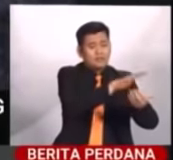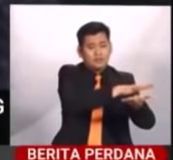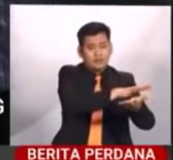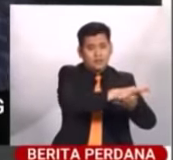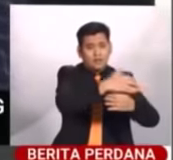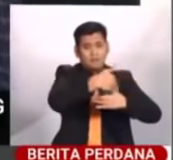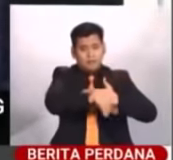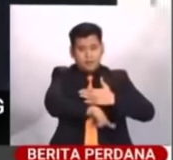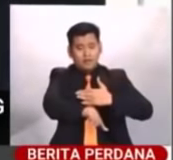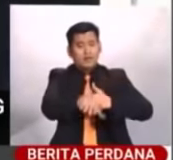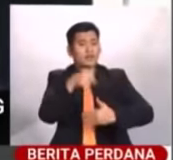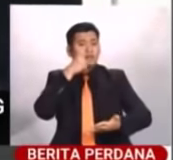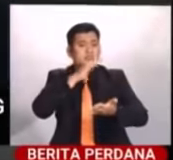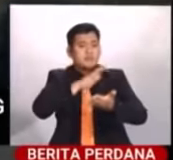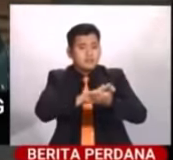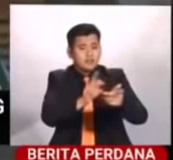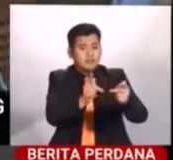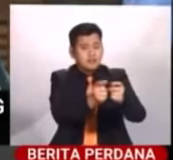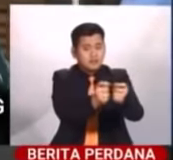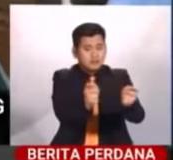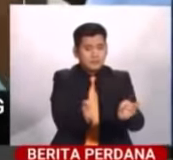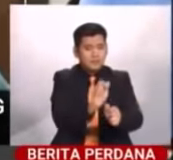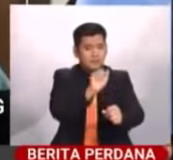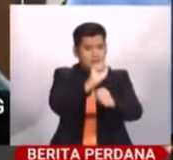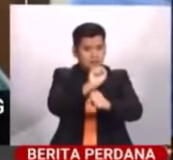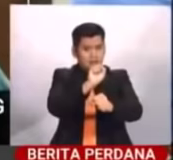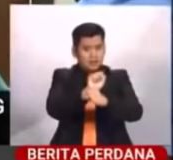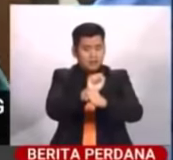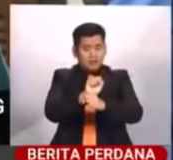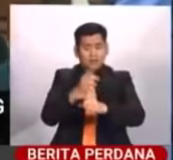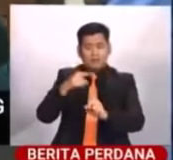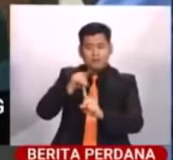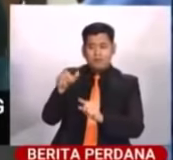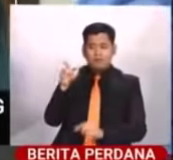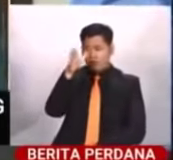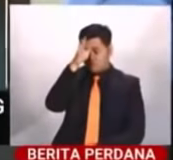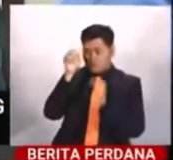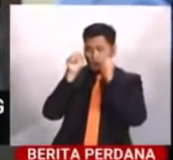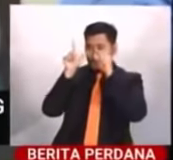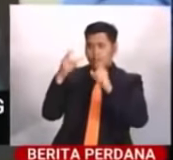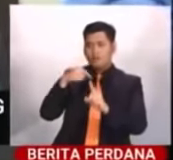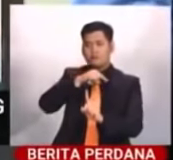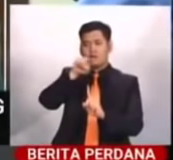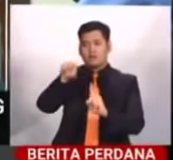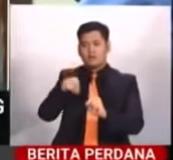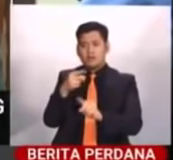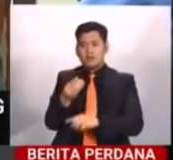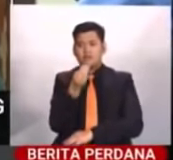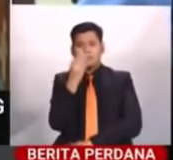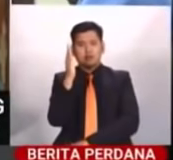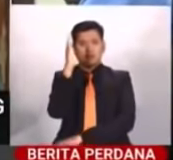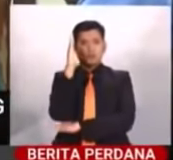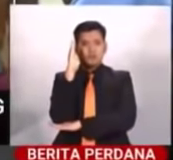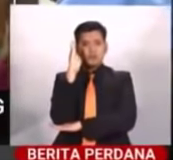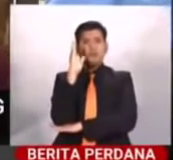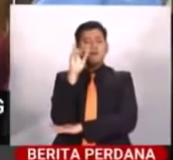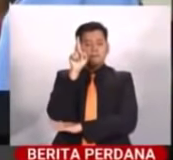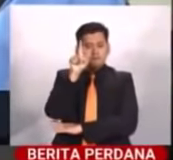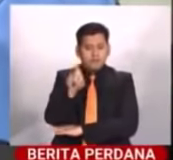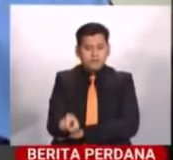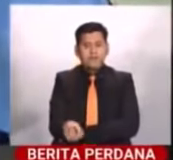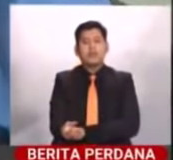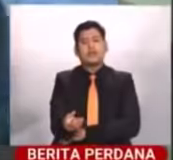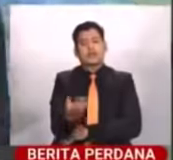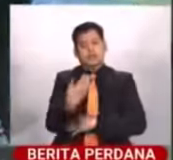menghantar isterinya ke tempat kerja. Perkara itu hanya disedari bapanya apabila hendak keluar makan tengah hari. Beliau sepatutnya menghantar anaknya